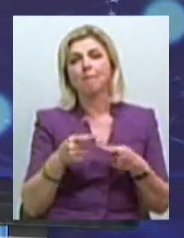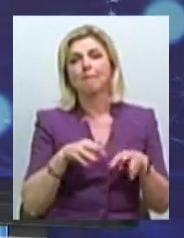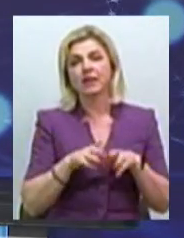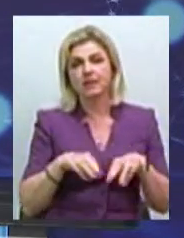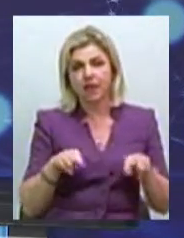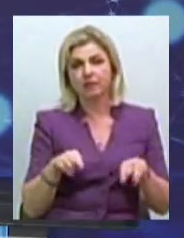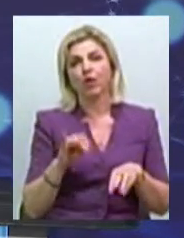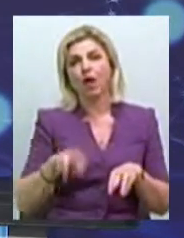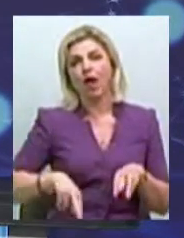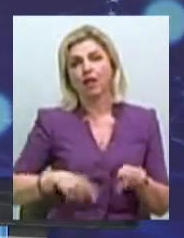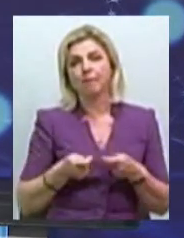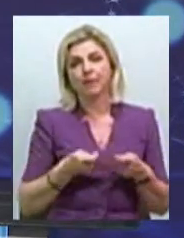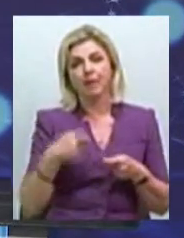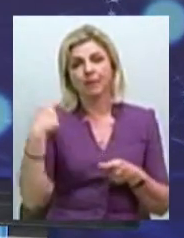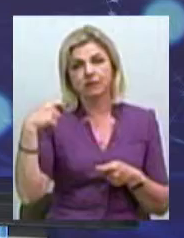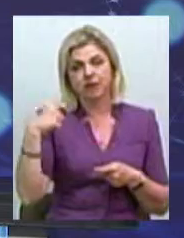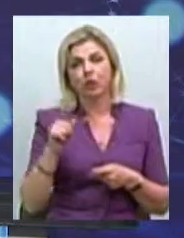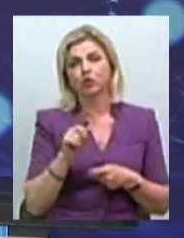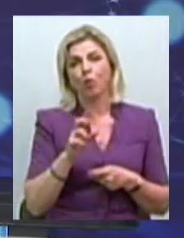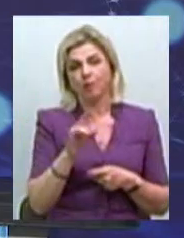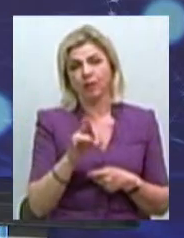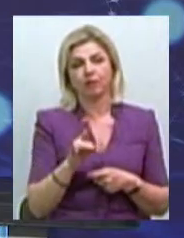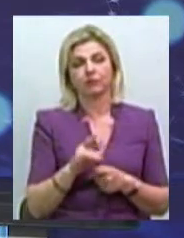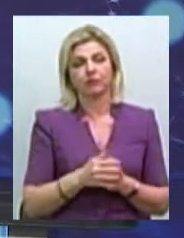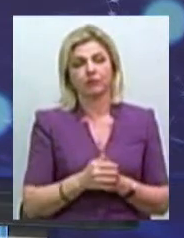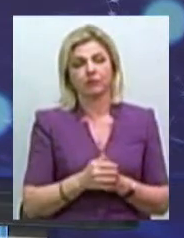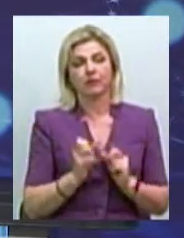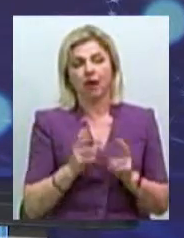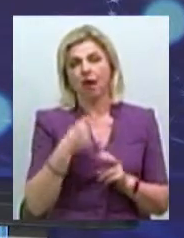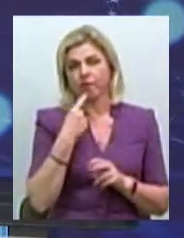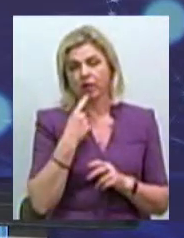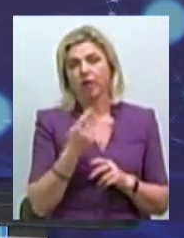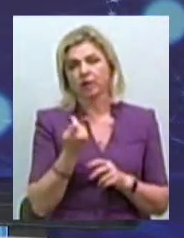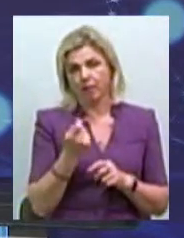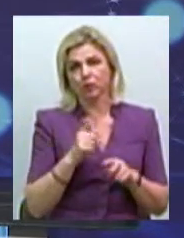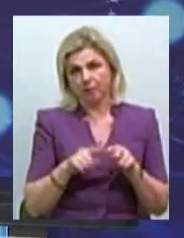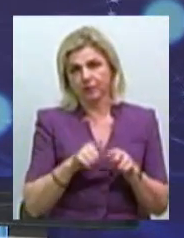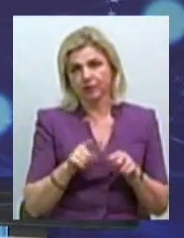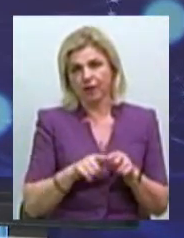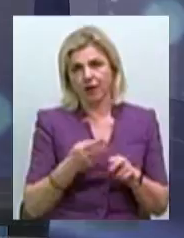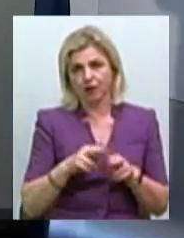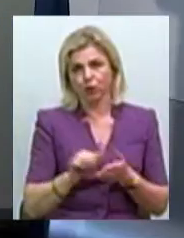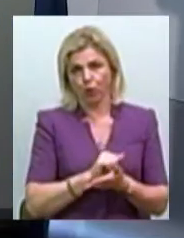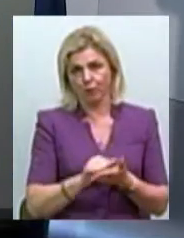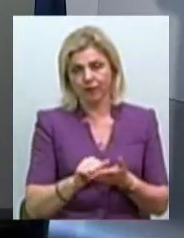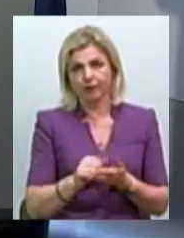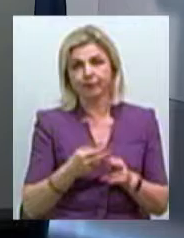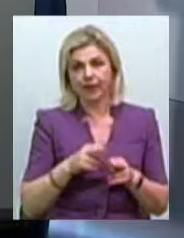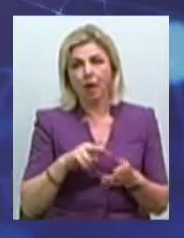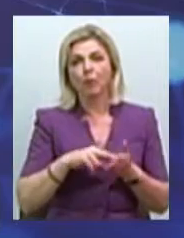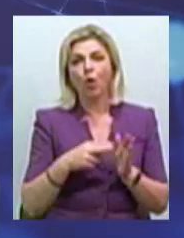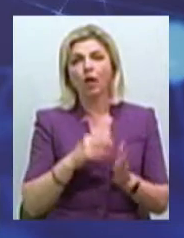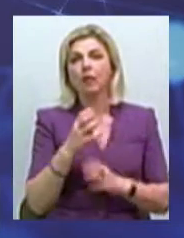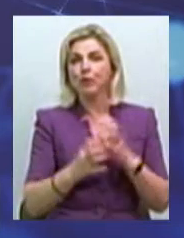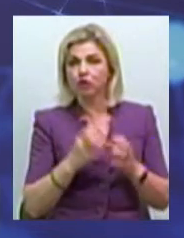з адміністрацією президента для того, щоб, ну, як кажуть, зробити ноги трошки цим документам. Борис, це проект міжнародний, а